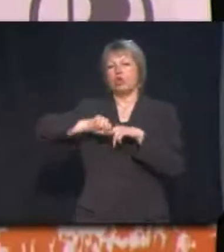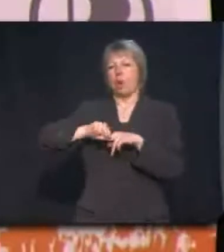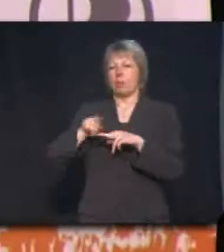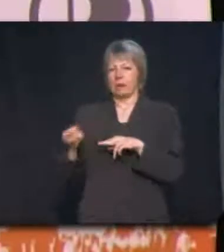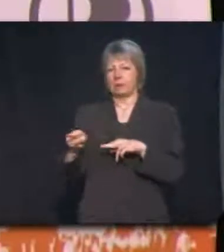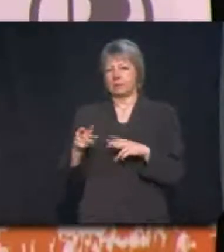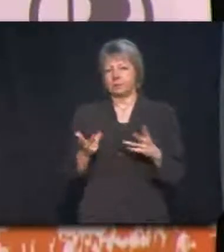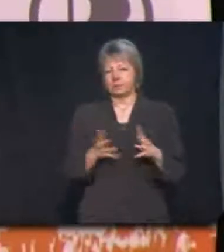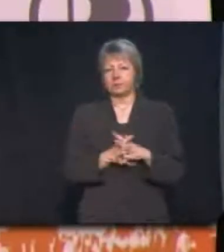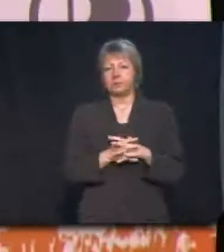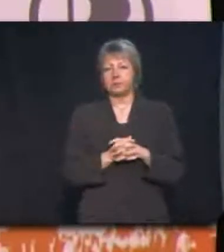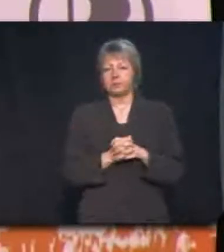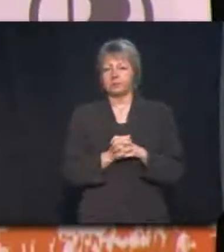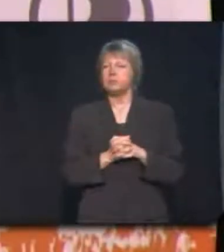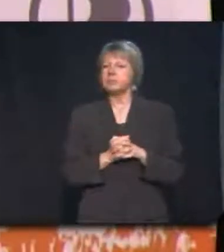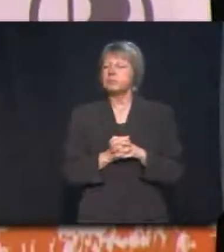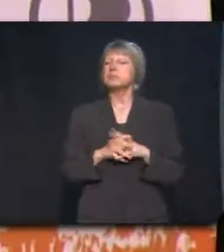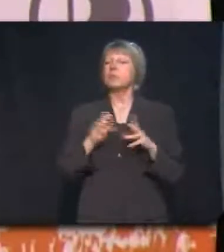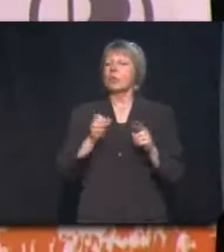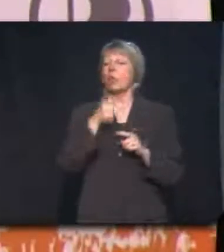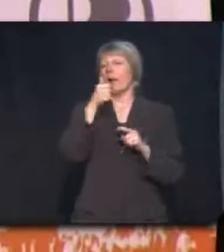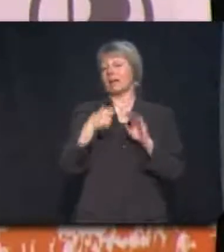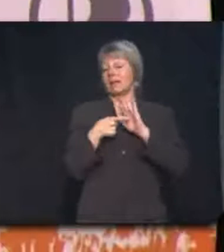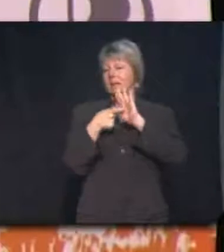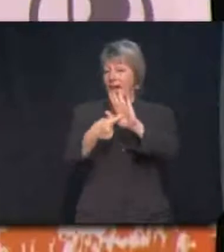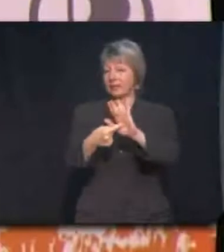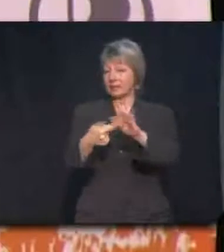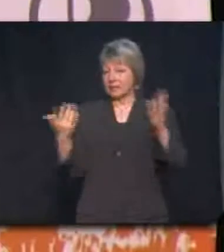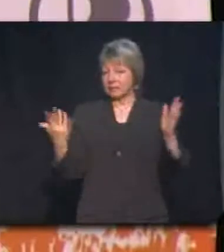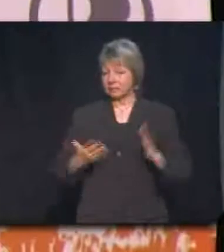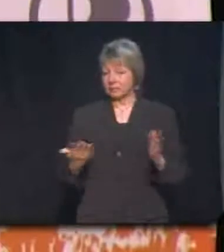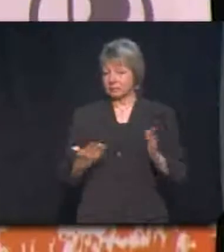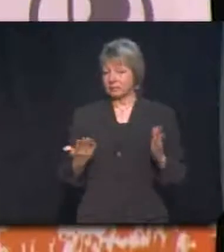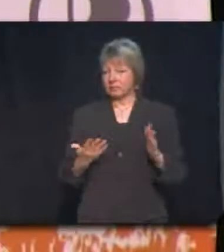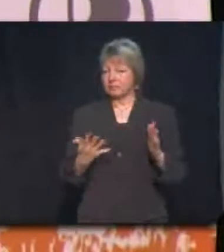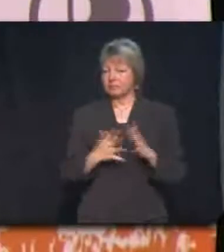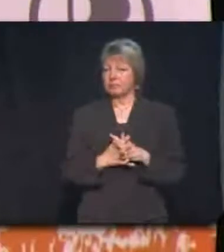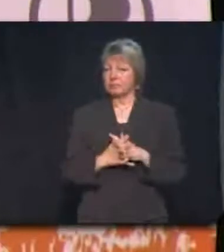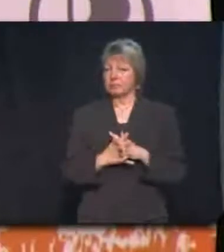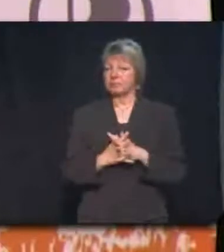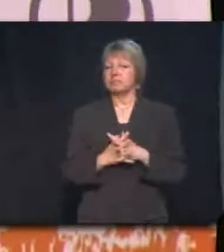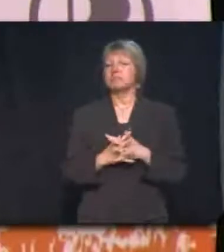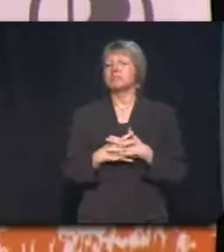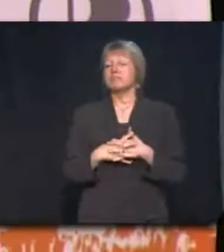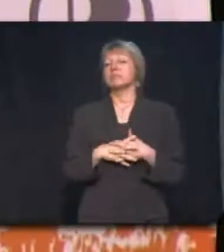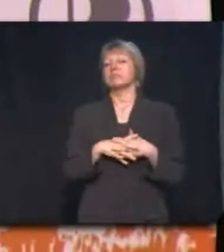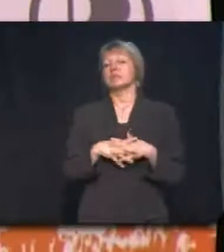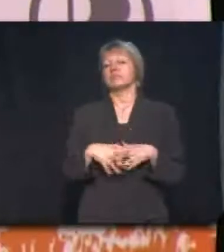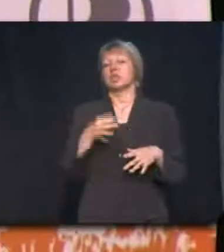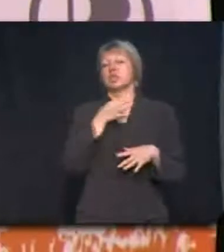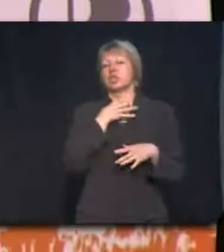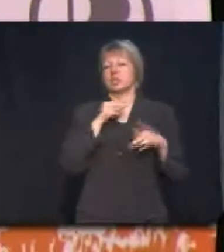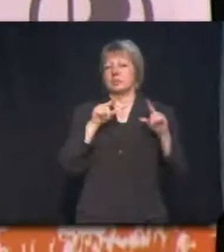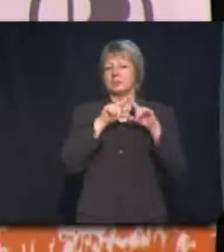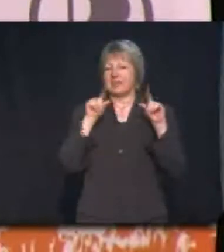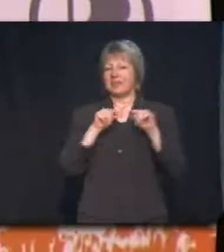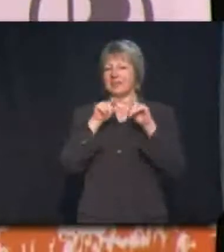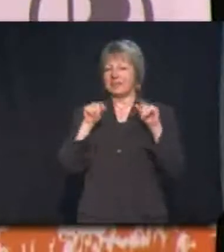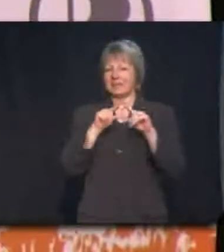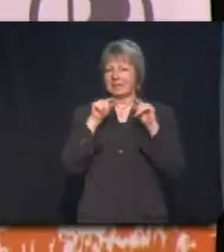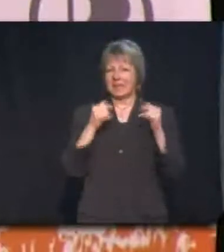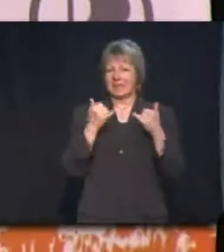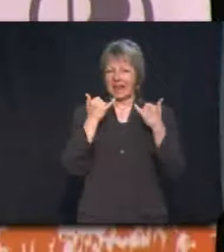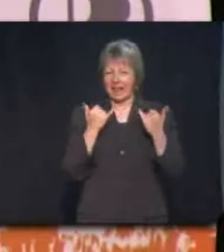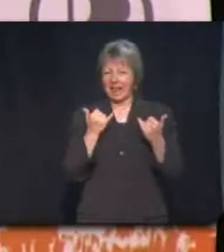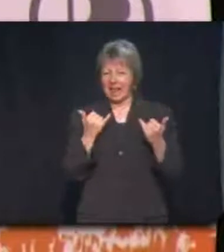als weiteren Hinweis an euch ich habe ganz ganz viele Stimmzettel mit der Nummer 15 jetzt